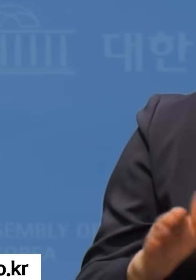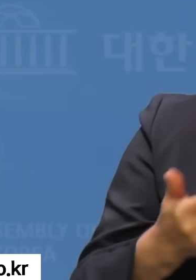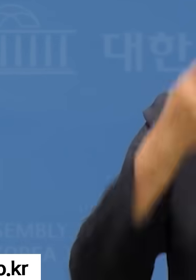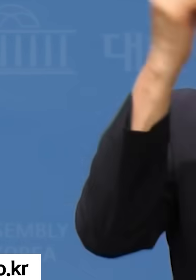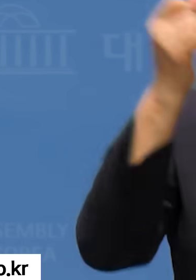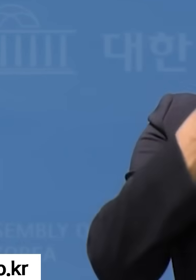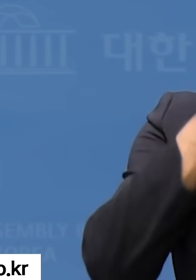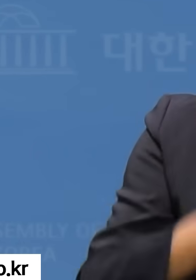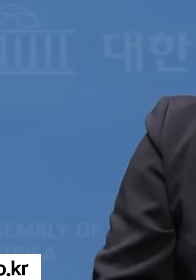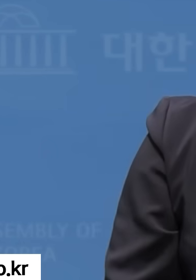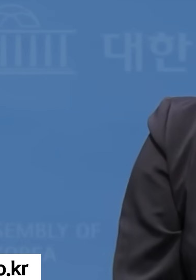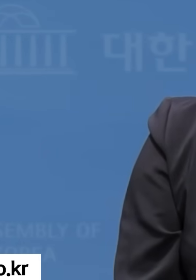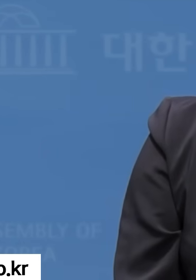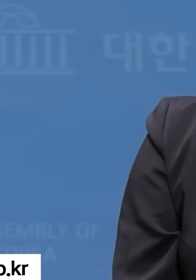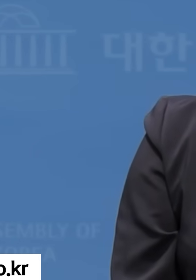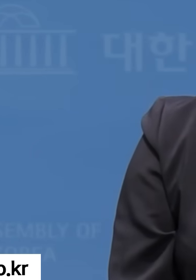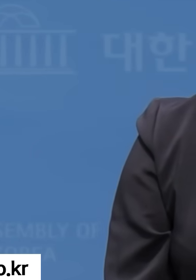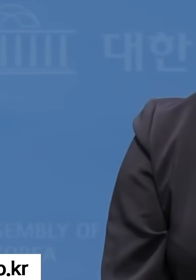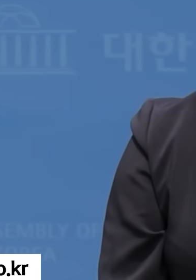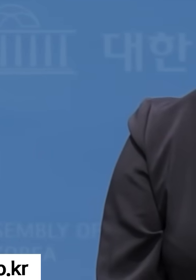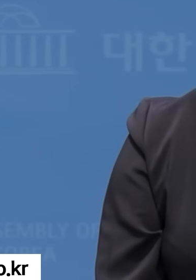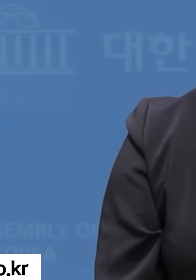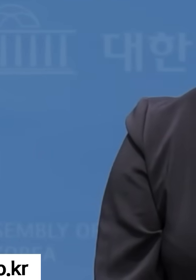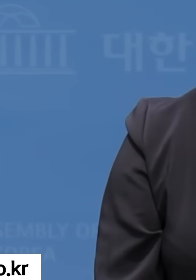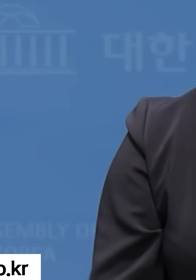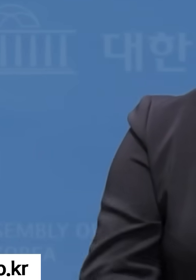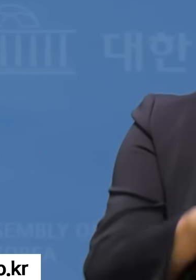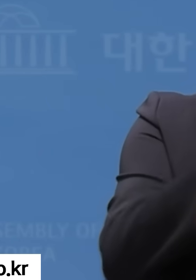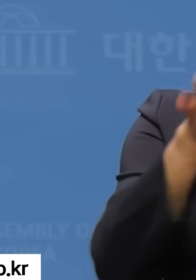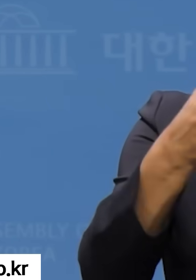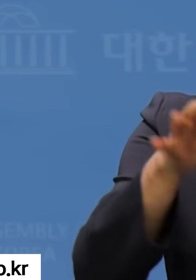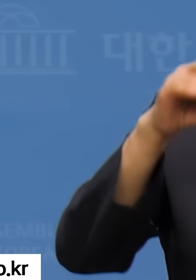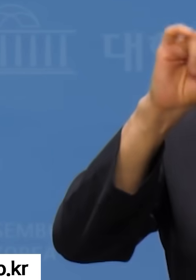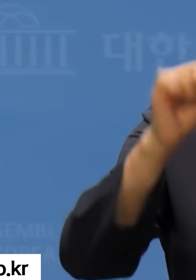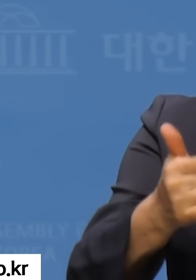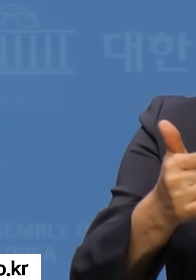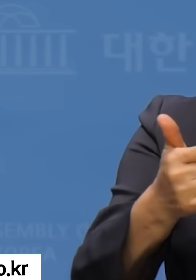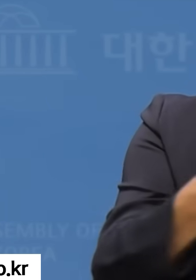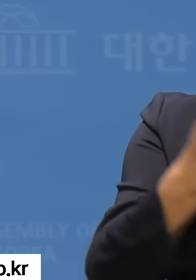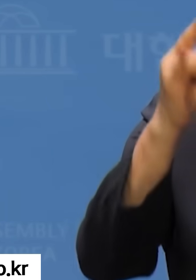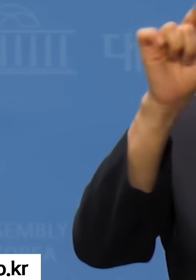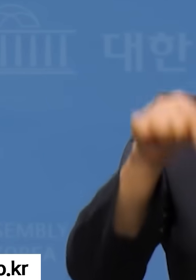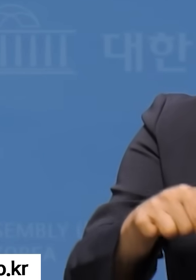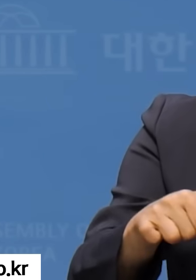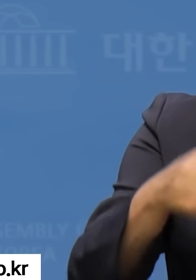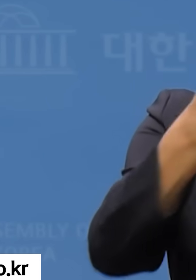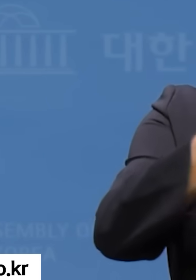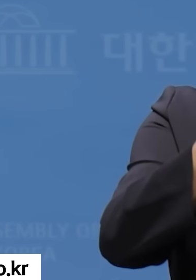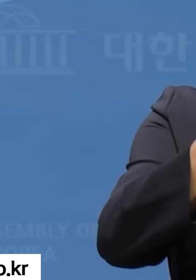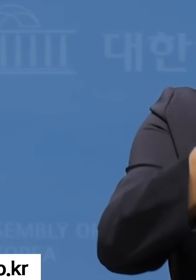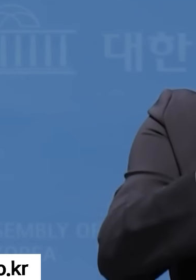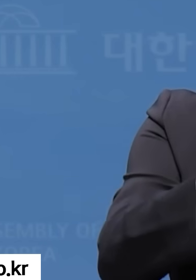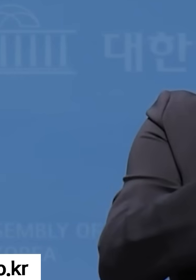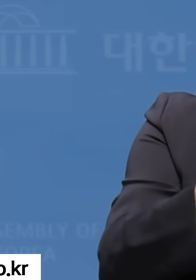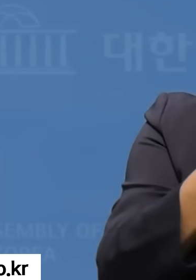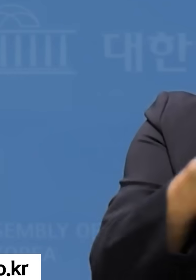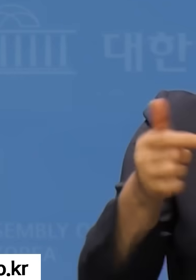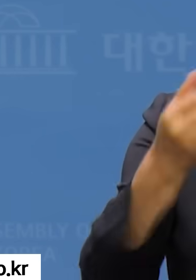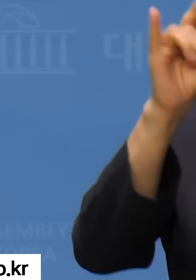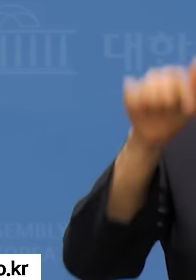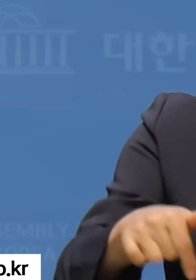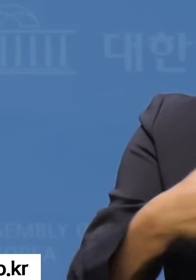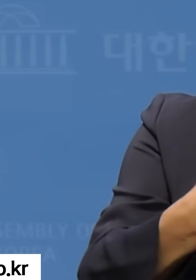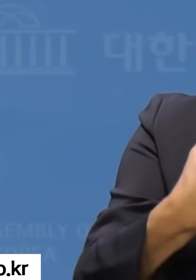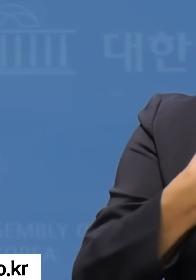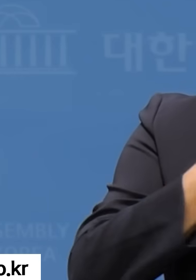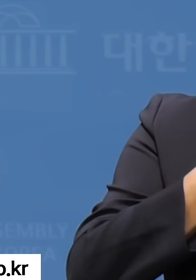없는 상황이라고 생각됩니다. 북한 김정은 정권은 핵무기 다종화를 통해 핵 위협 강도를